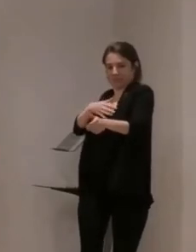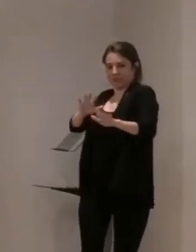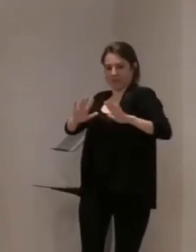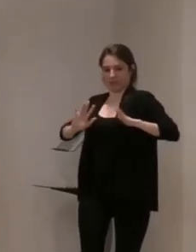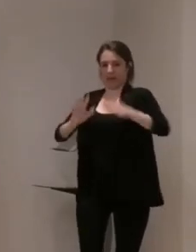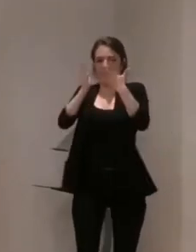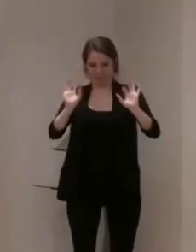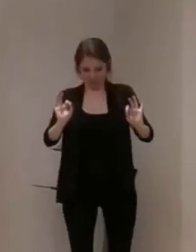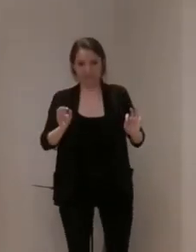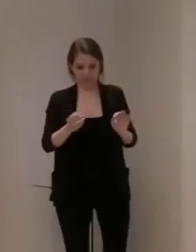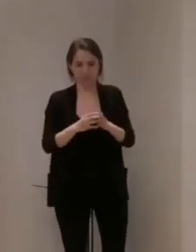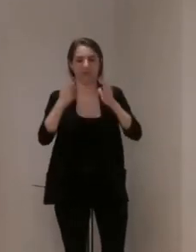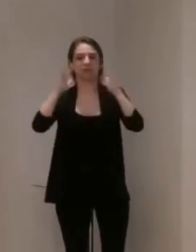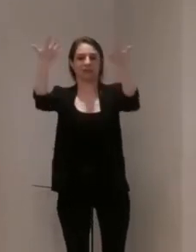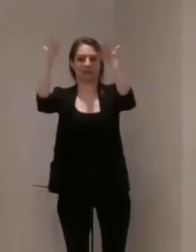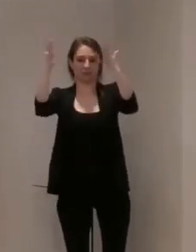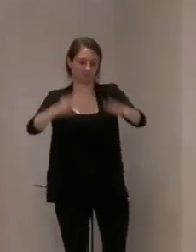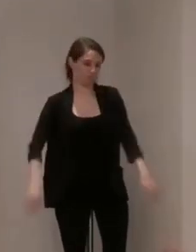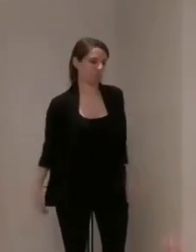tranquils. Moltes gràcies.